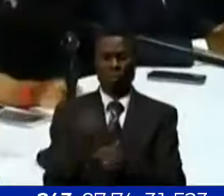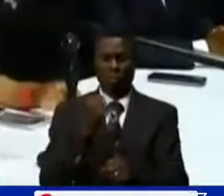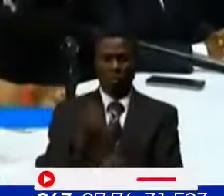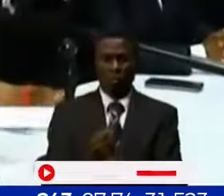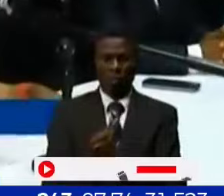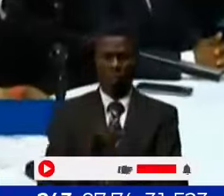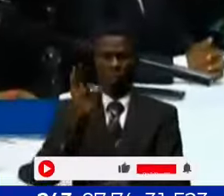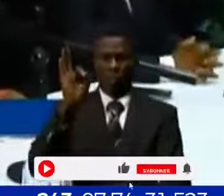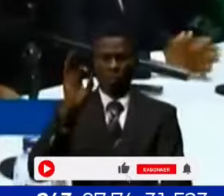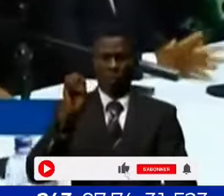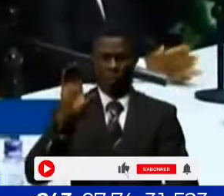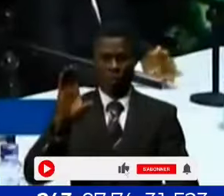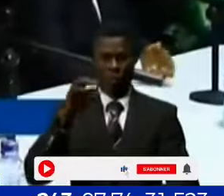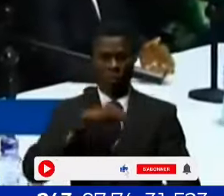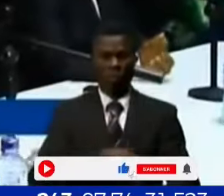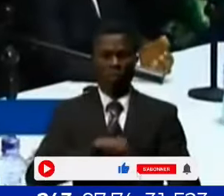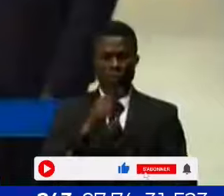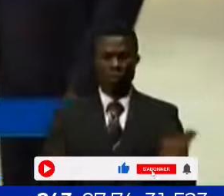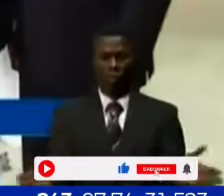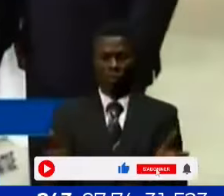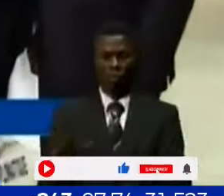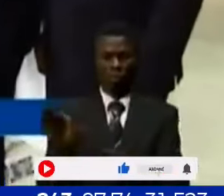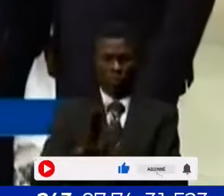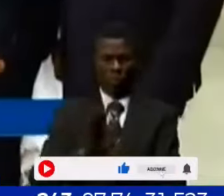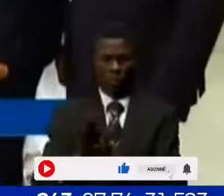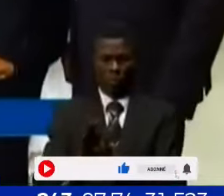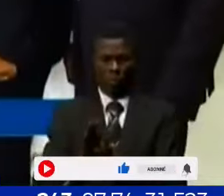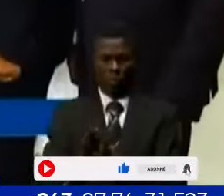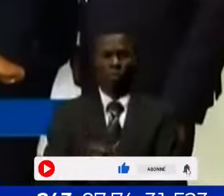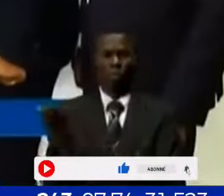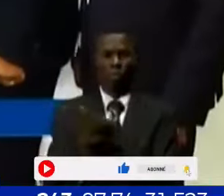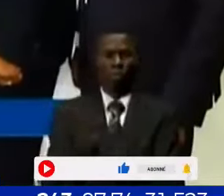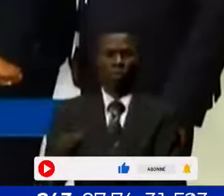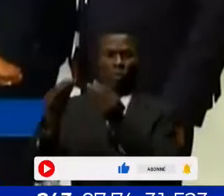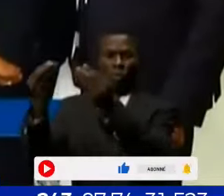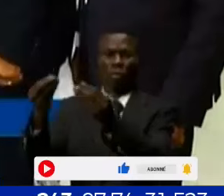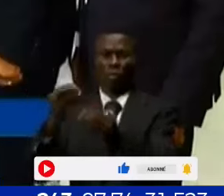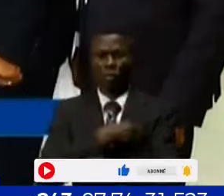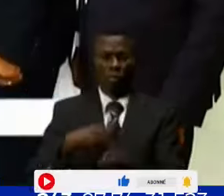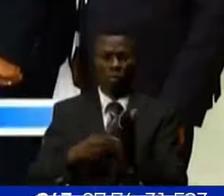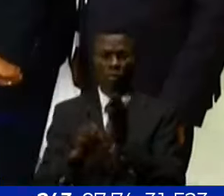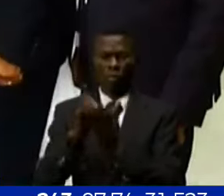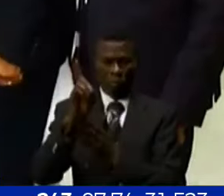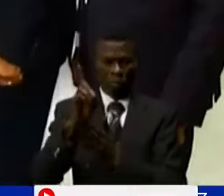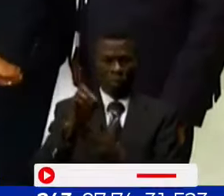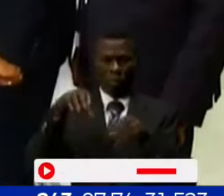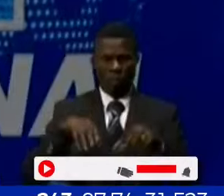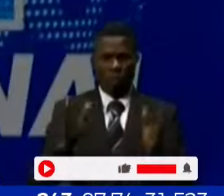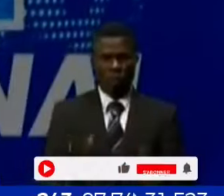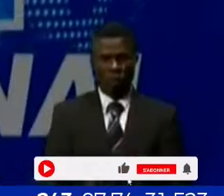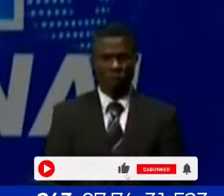de la FEC avec mission d'encadrer, de former et de mener les plaidoyers pour la femme entrepreneur